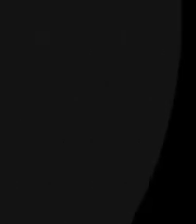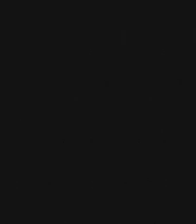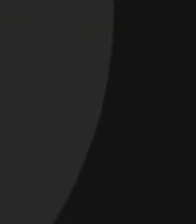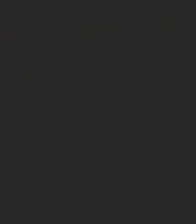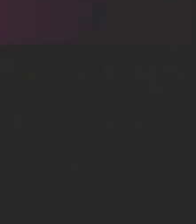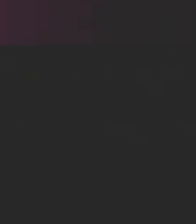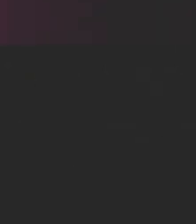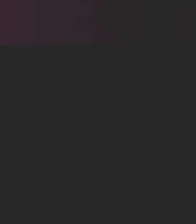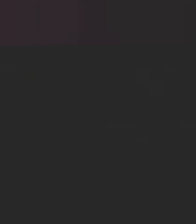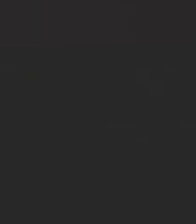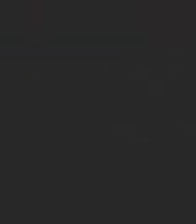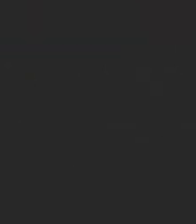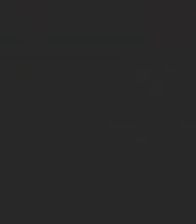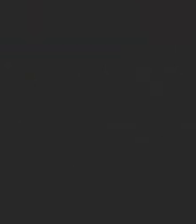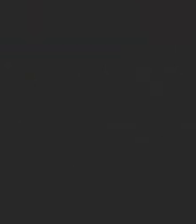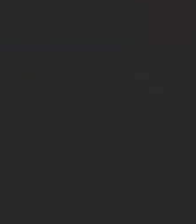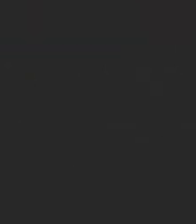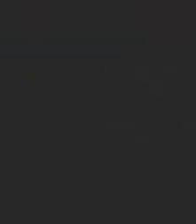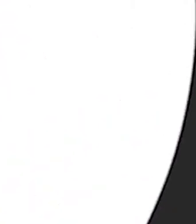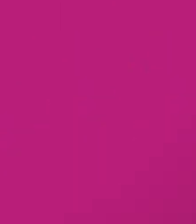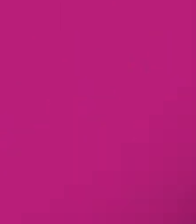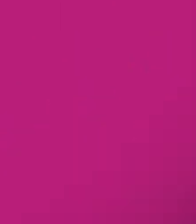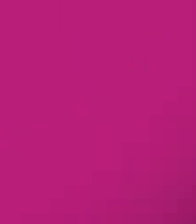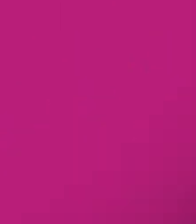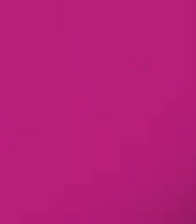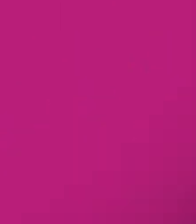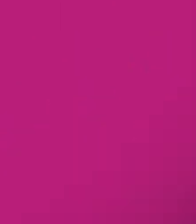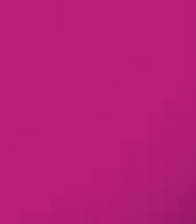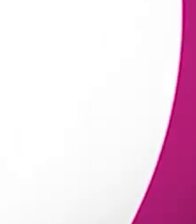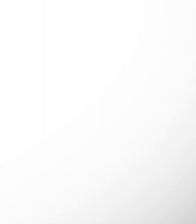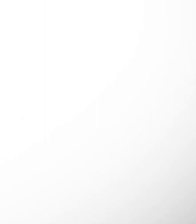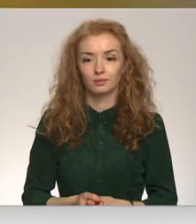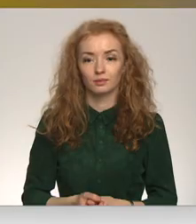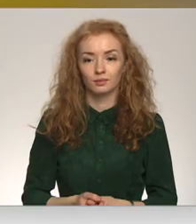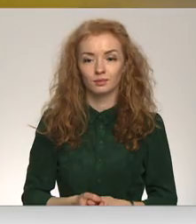Re! Viss ēters ir te!